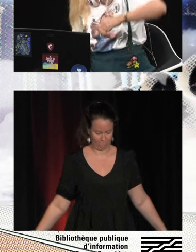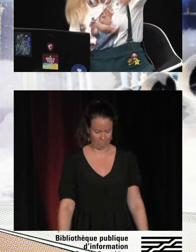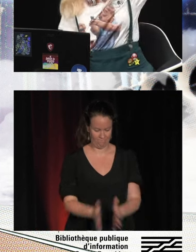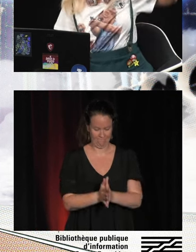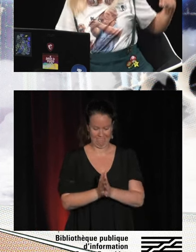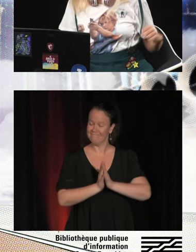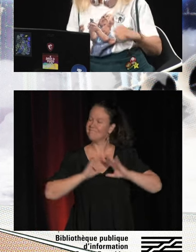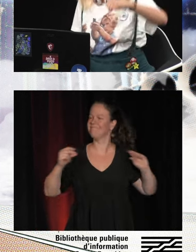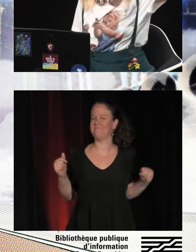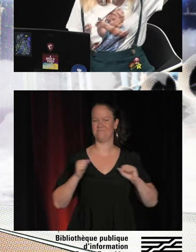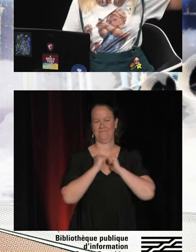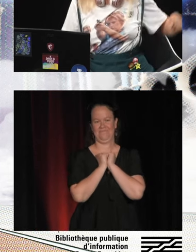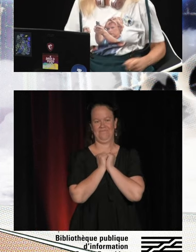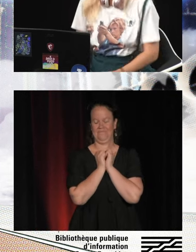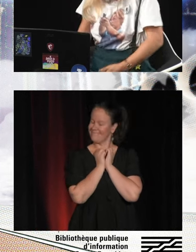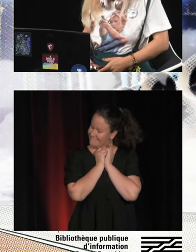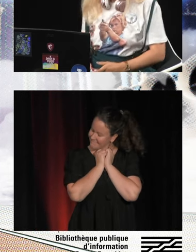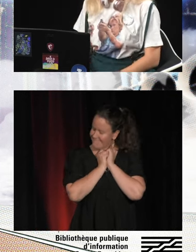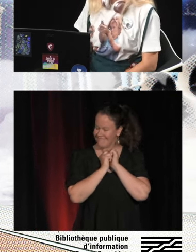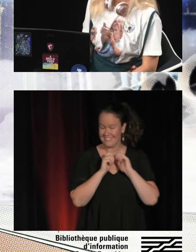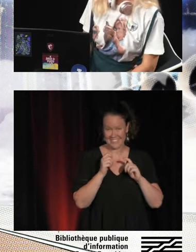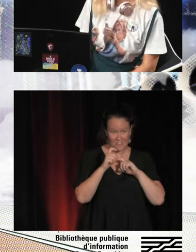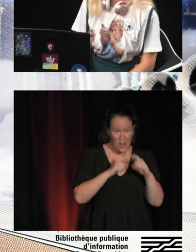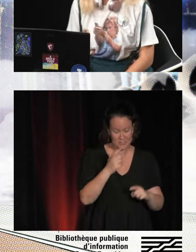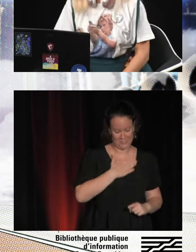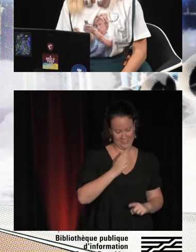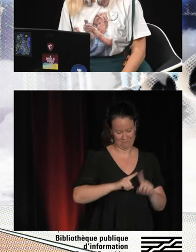J'ai besoin de... Tu vois, c'est pas du tout un accès de violence envers le jeu, c'est juste